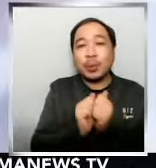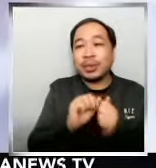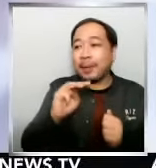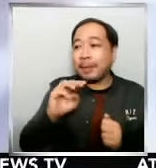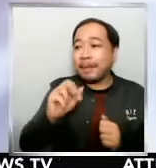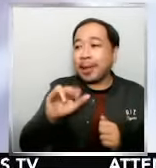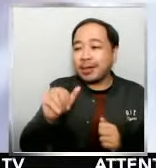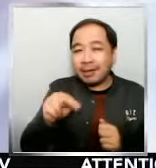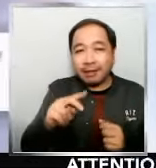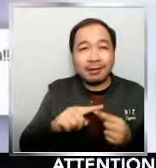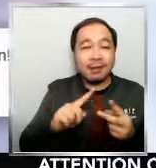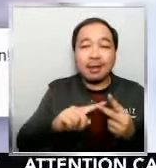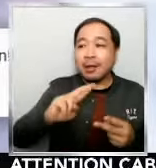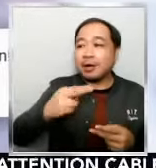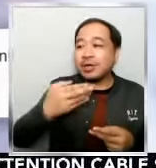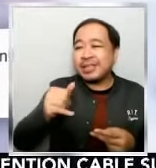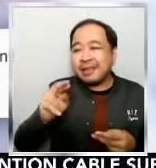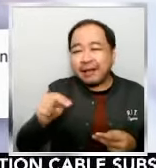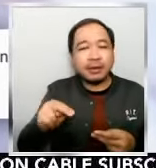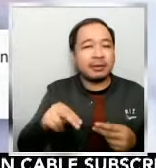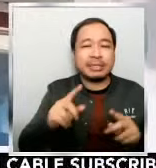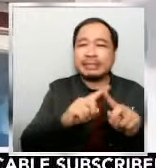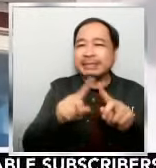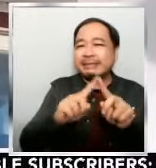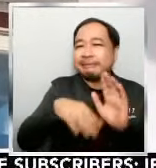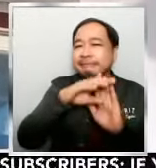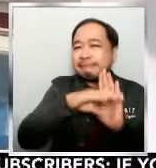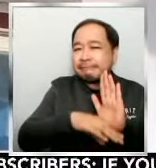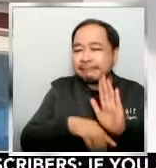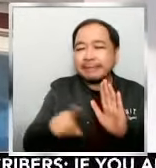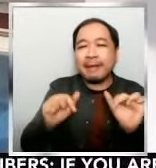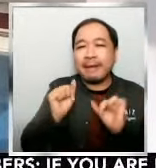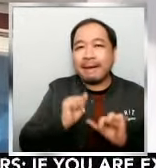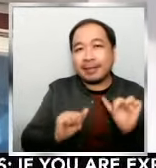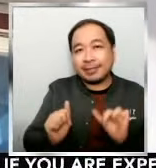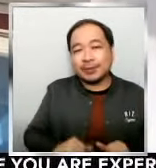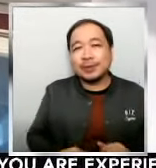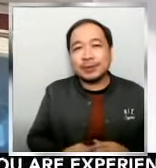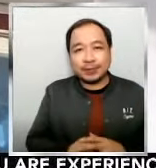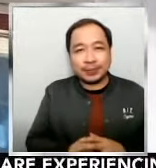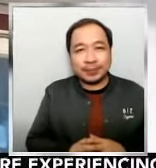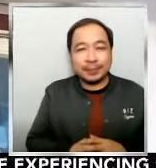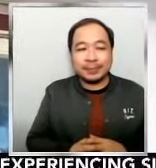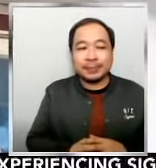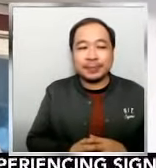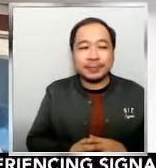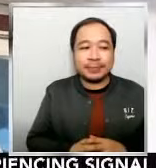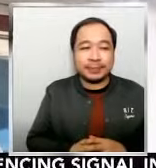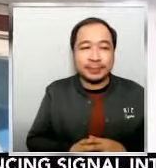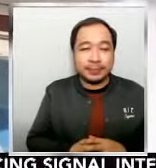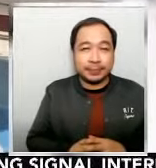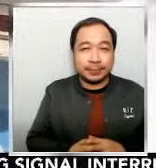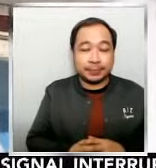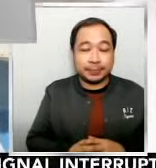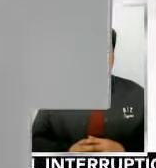Ramos, Gil Cuerva at marami pang iba. Nelson Canlas, updated sa Showbiz Happenings.